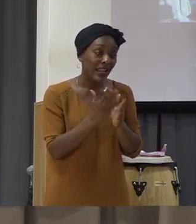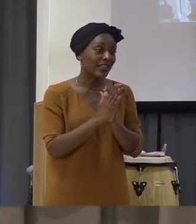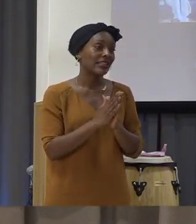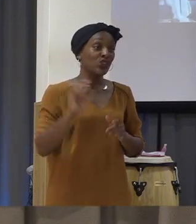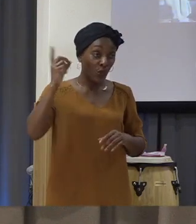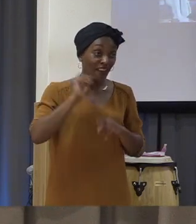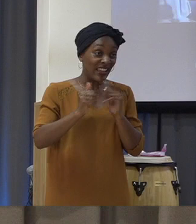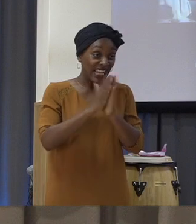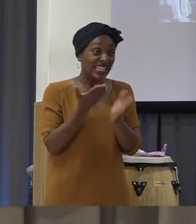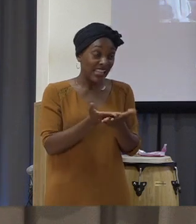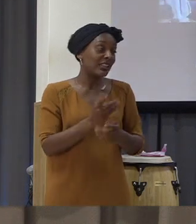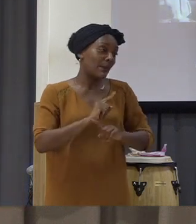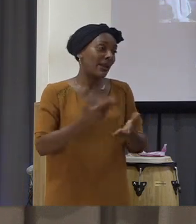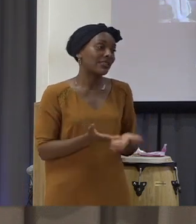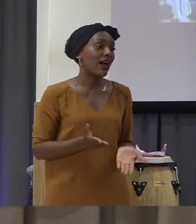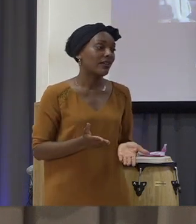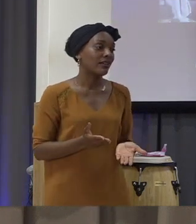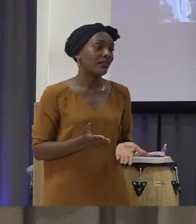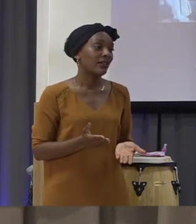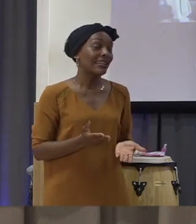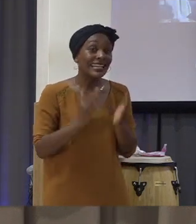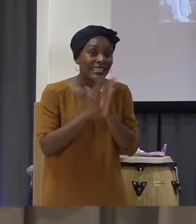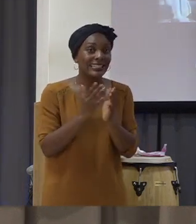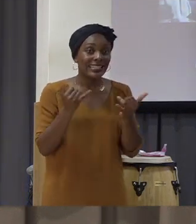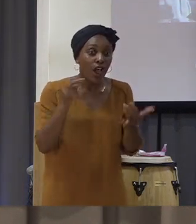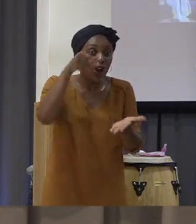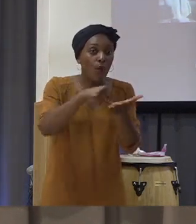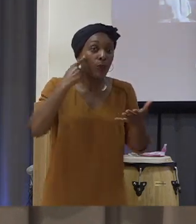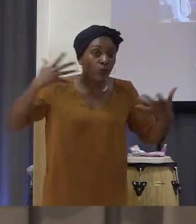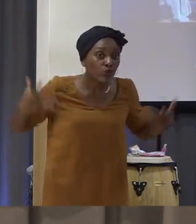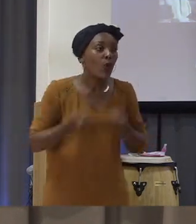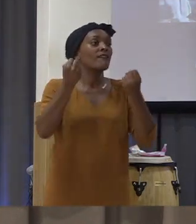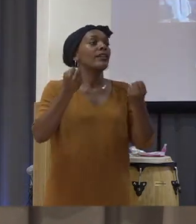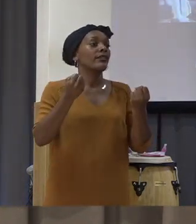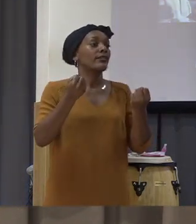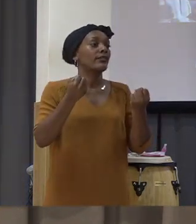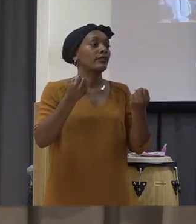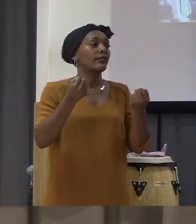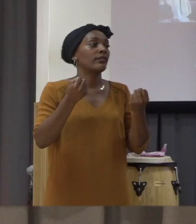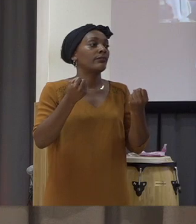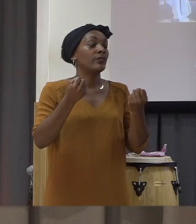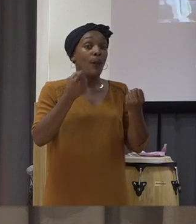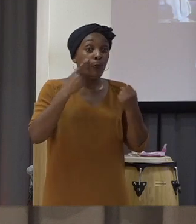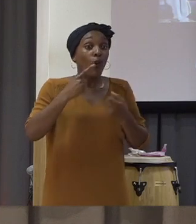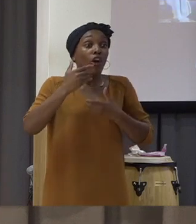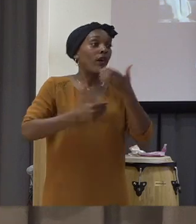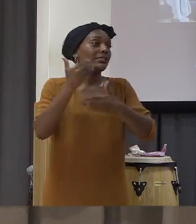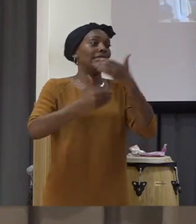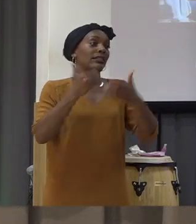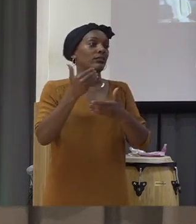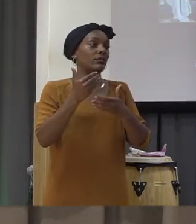fait. L'Église, c'est un lieu de salut pour ceux qui croiront, mais l'Église, c'est un lieu de